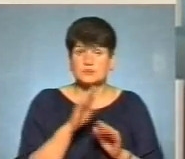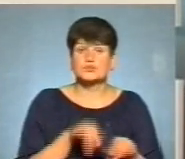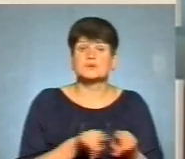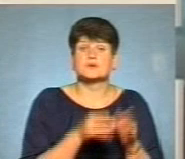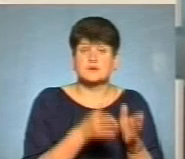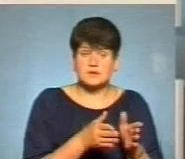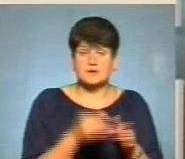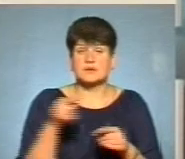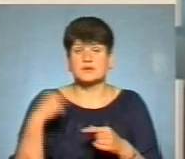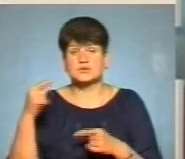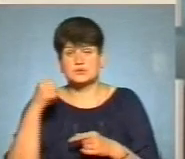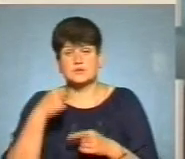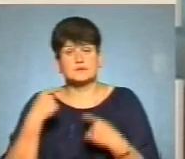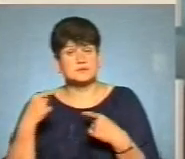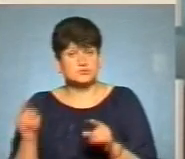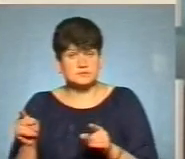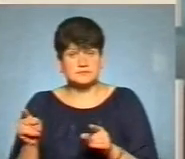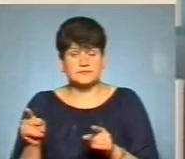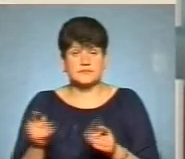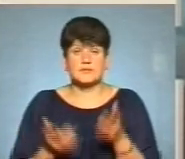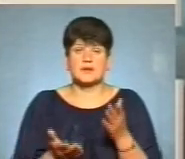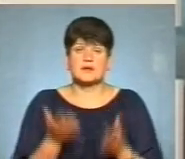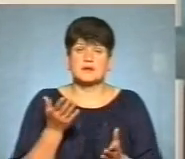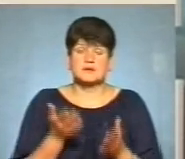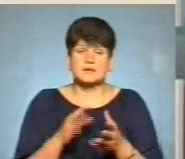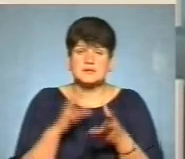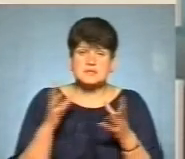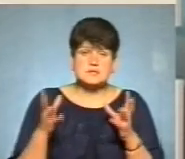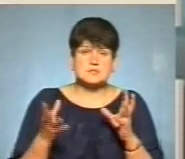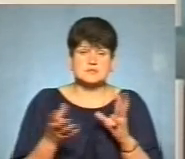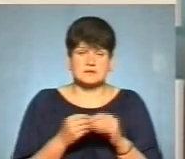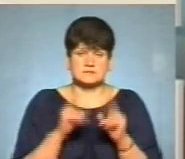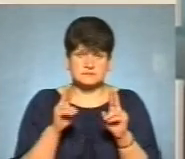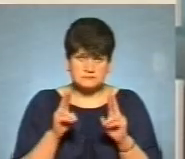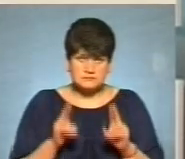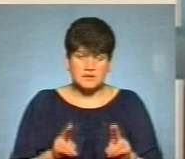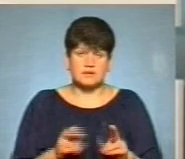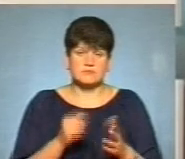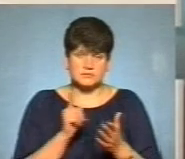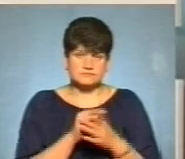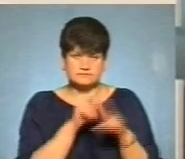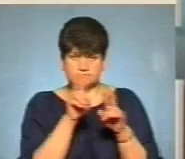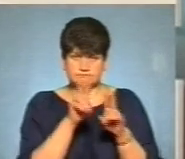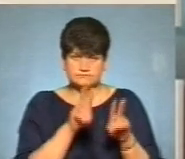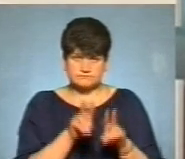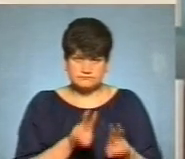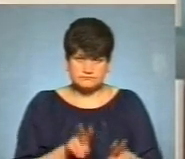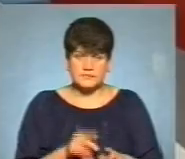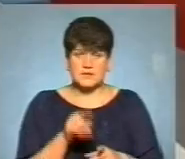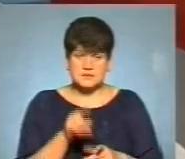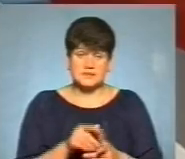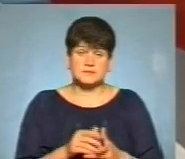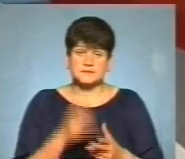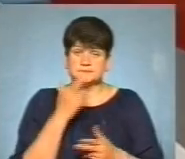інший рік буде іншим. Ось, але якісь загальні тенденції ми мусимо простежувати і з ними